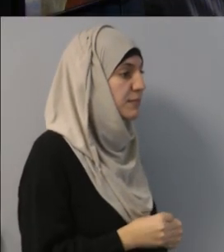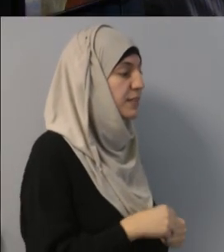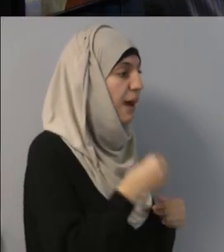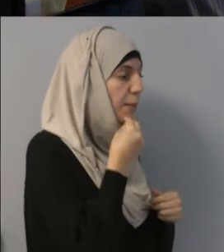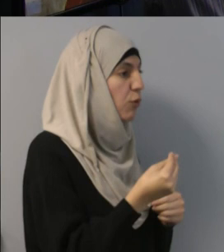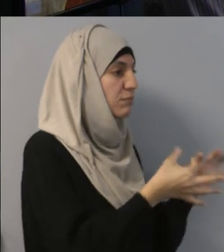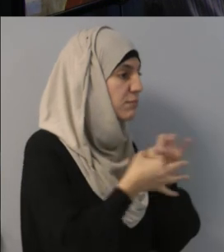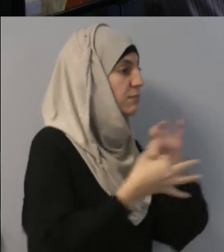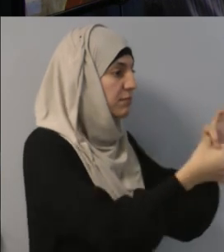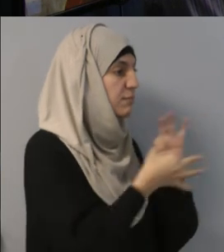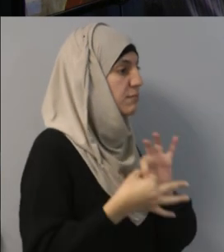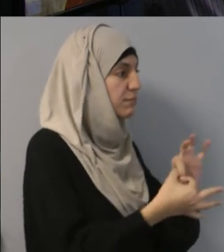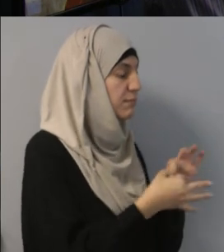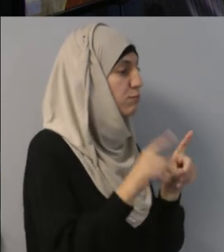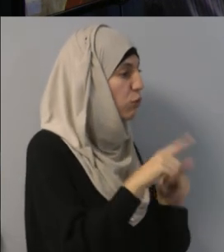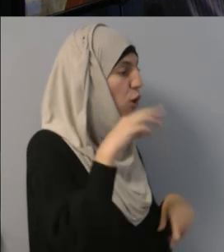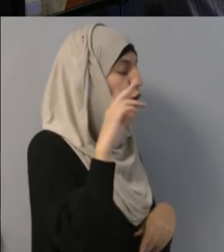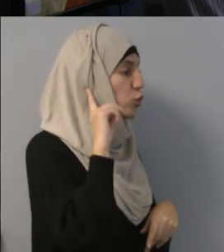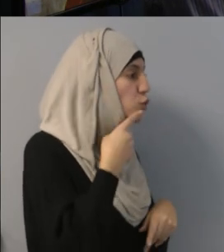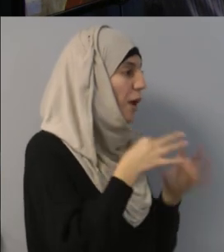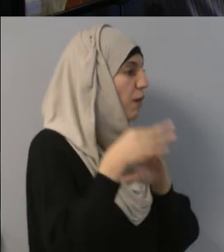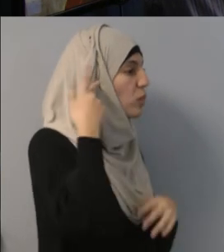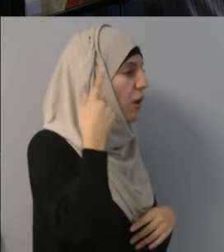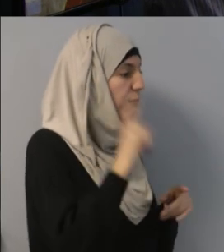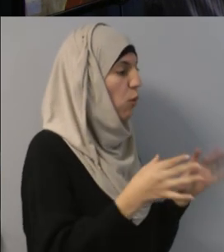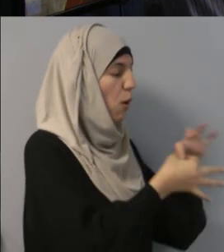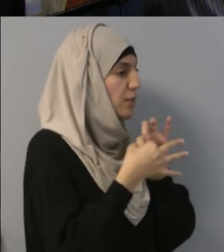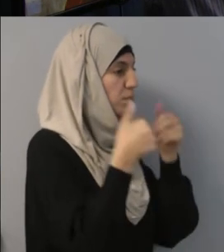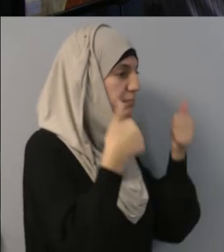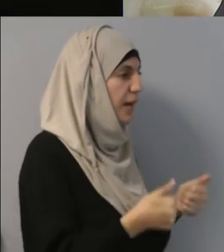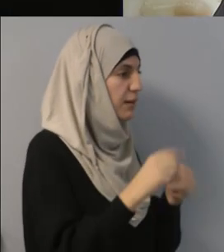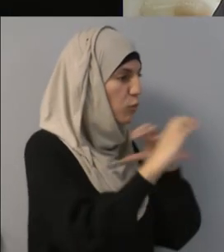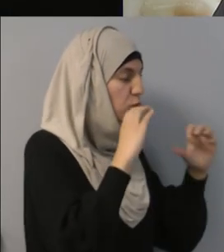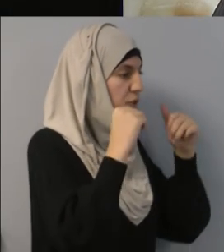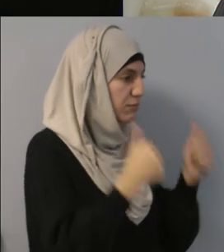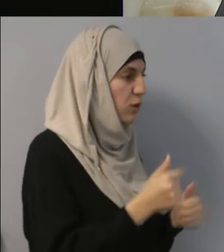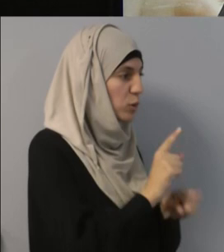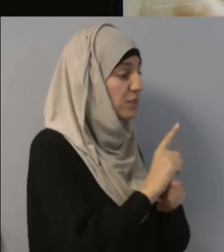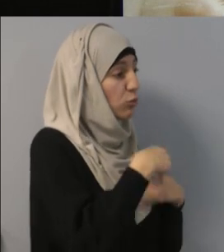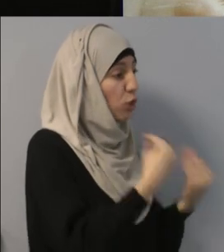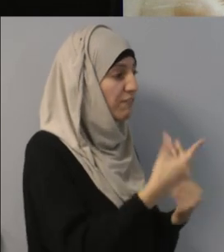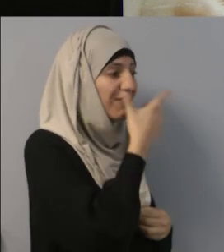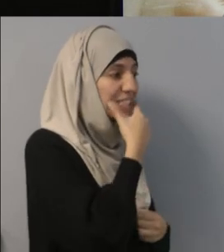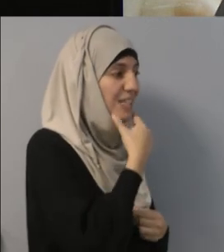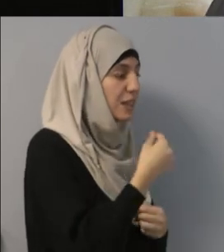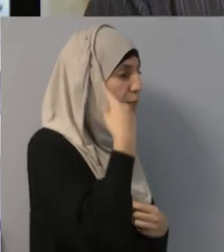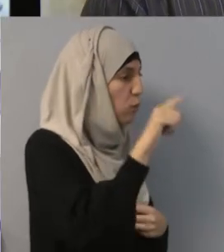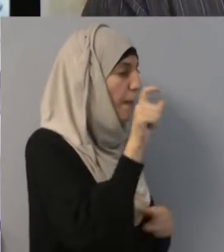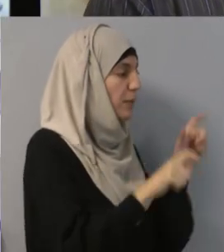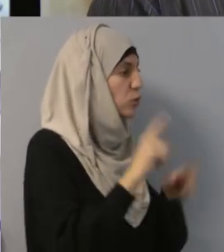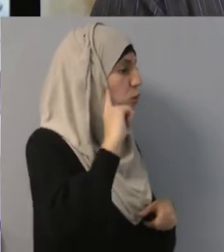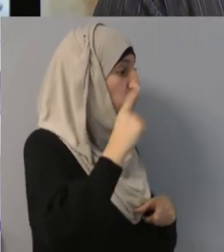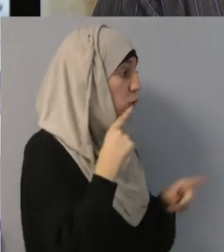besoin que les personnes sourdes et même entendantes, pour faire connaître, avaient demandé. D'accord. Voilà. OK. Et le dernier objectif,